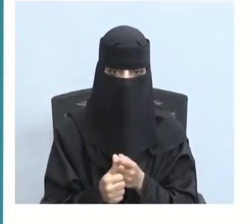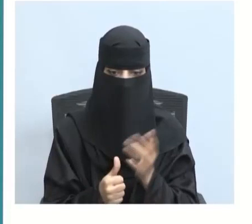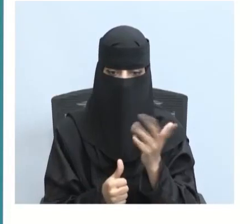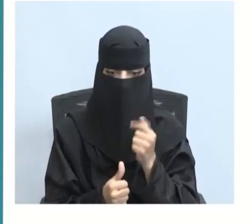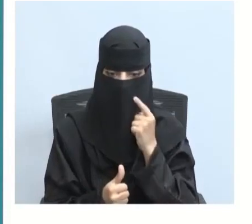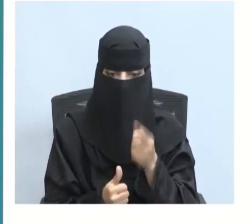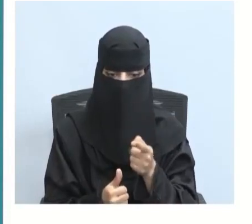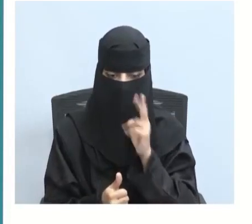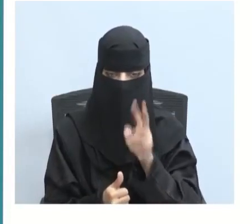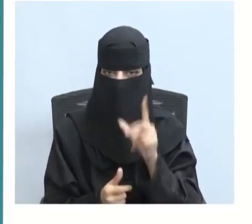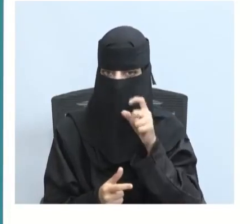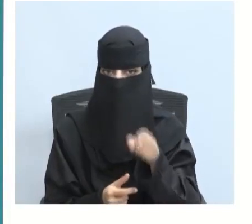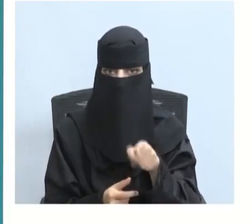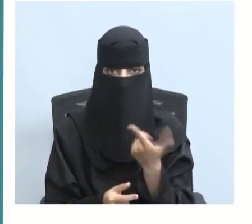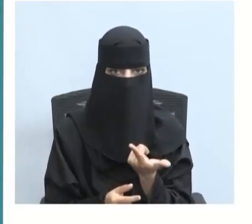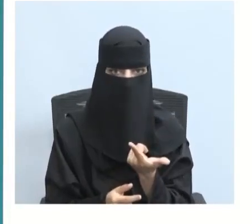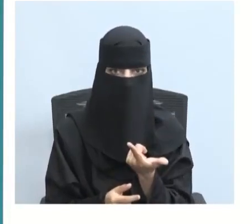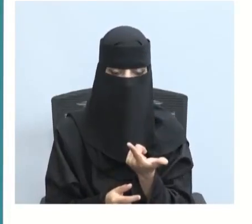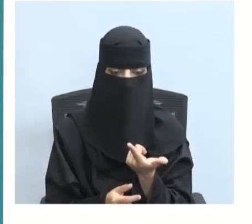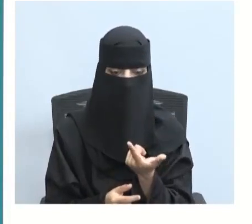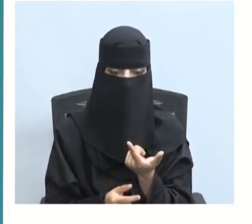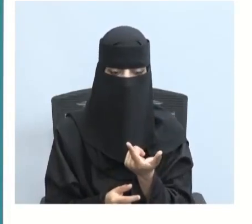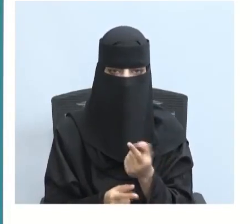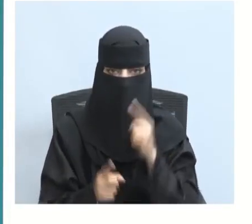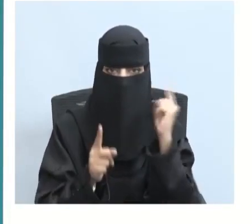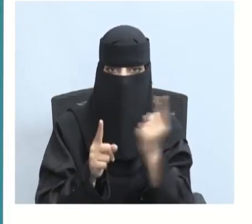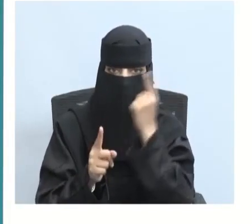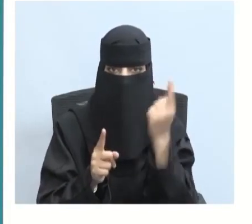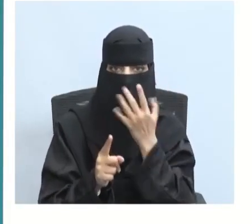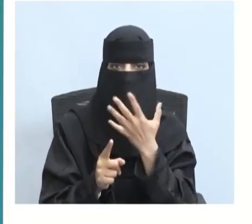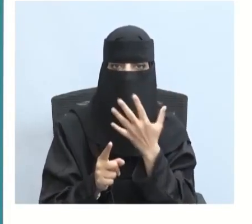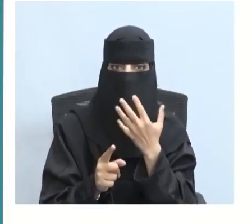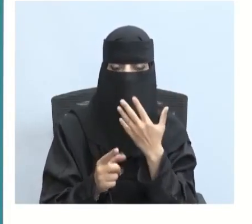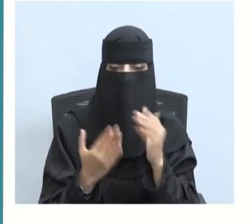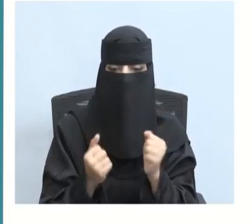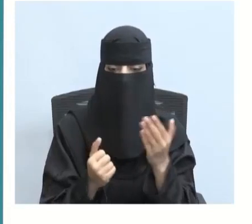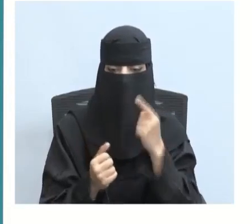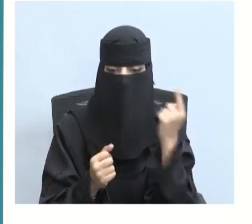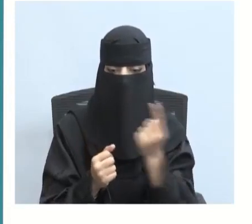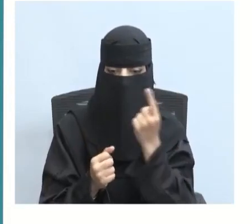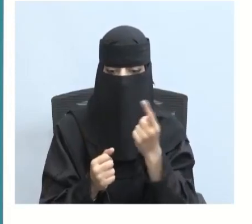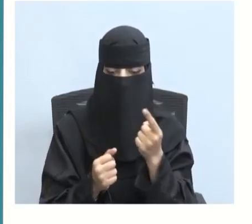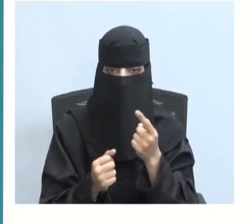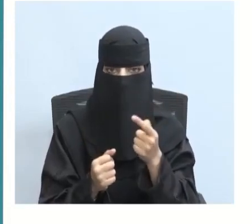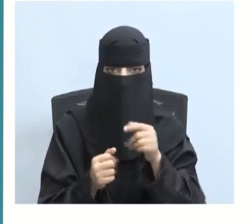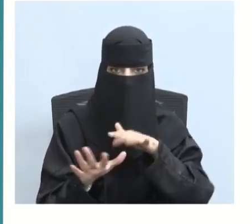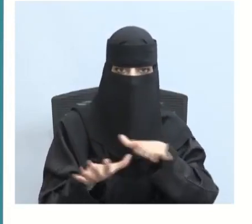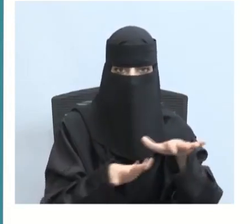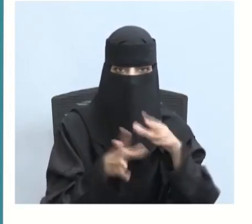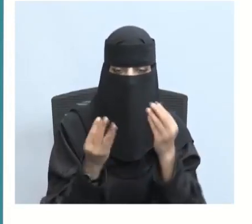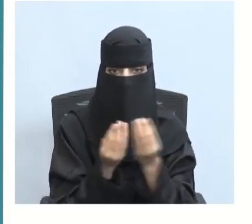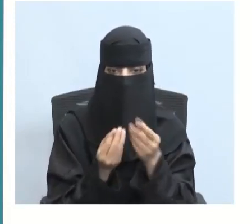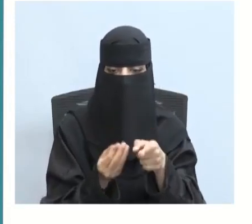الارقام نشاهد ماذا ممتاز اعصار الطاقه الناتجه عن اعصار بحري